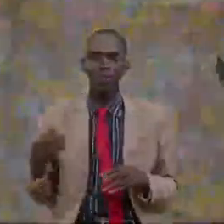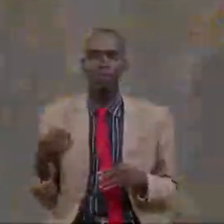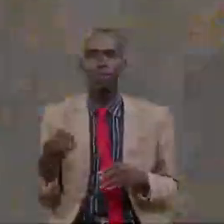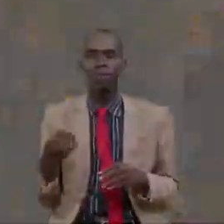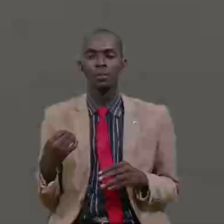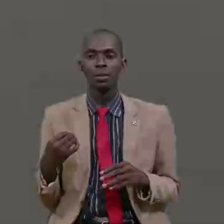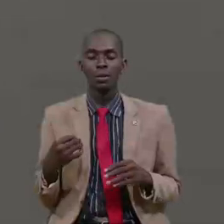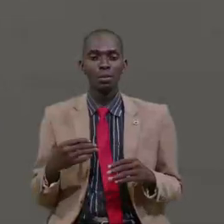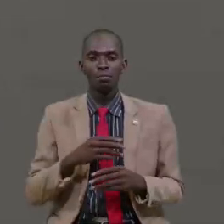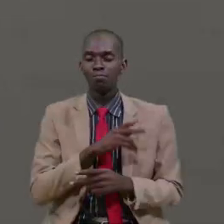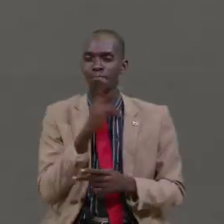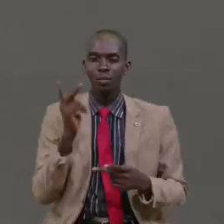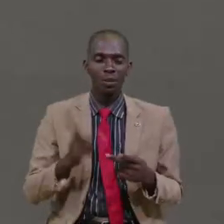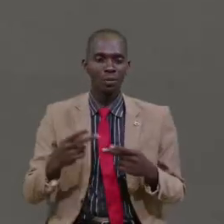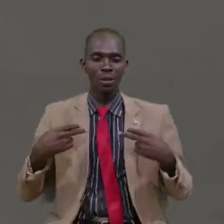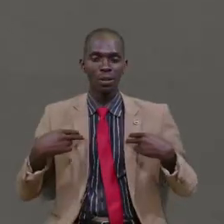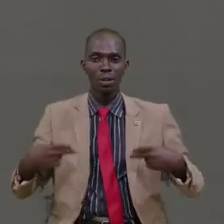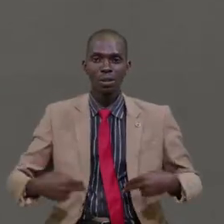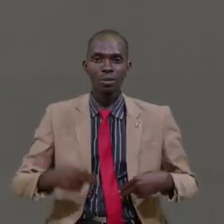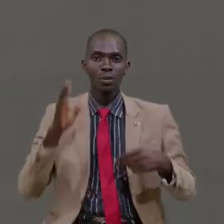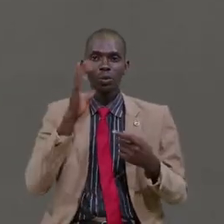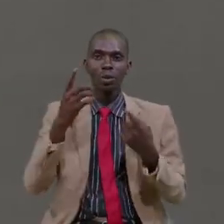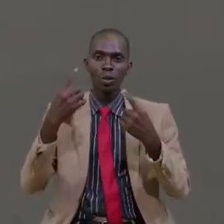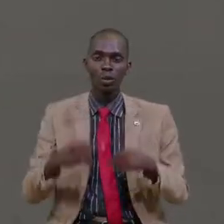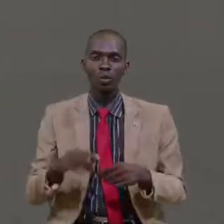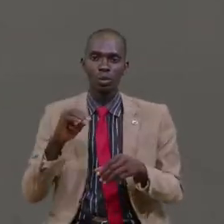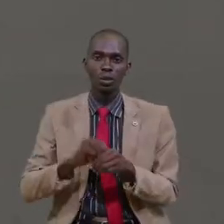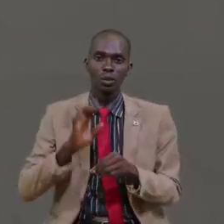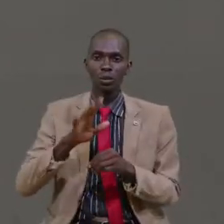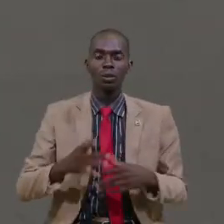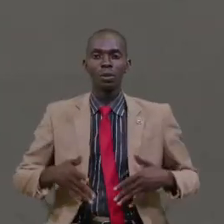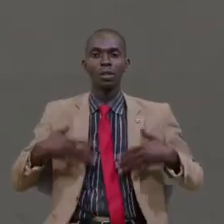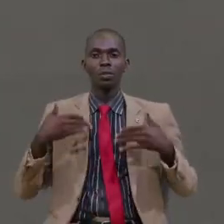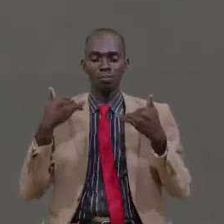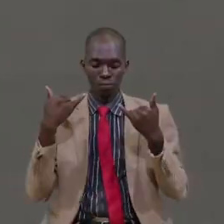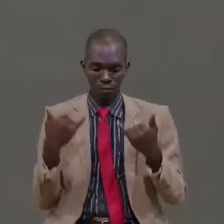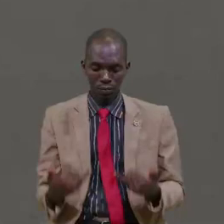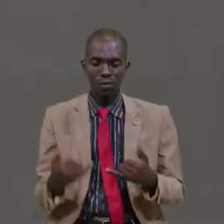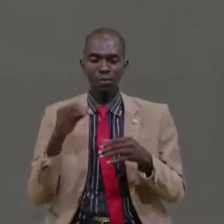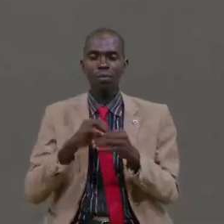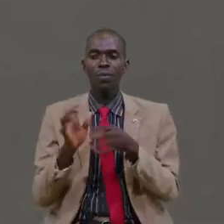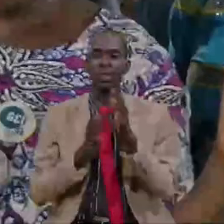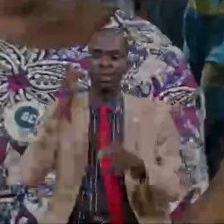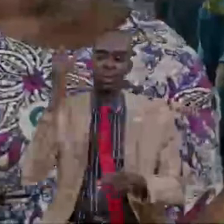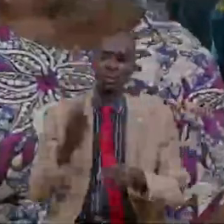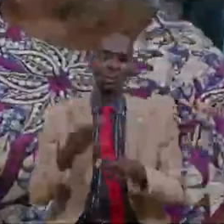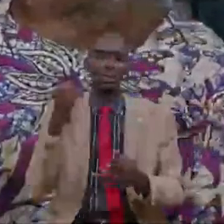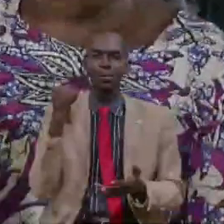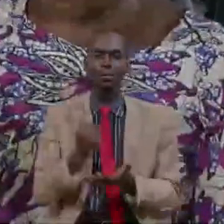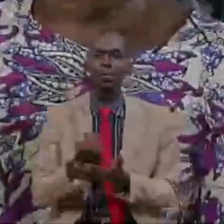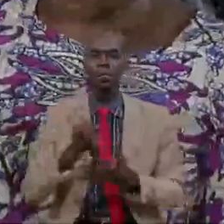Et la bonne santé parfaite viendra dans ta vie maintenant même au nom